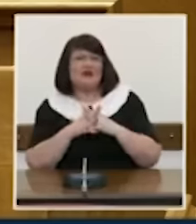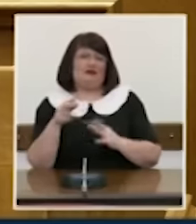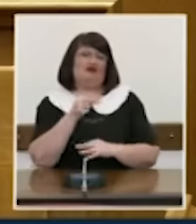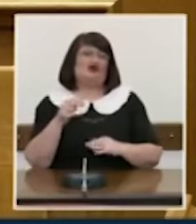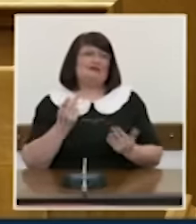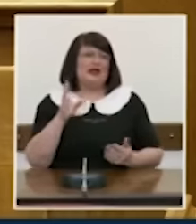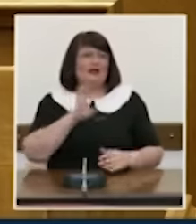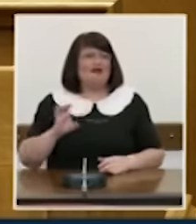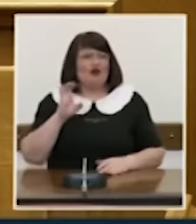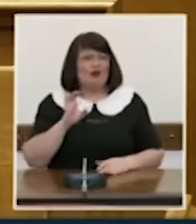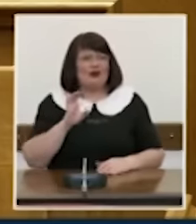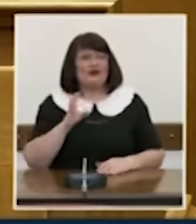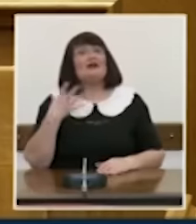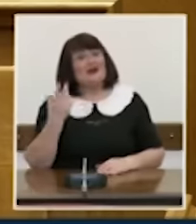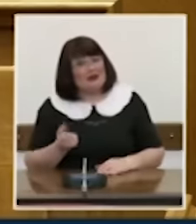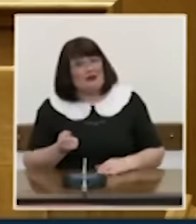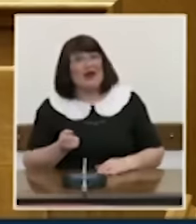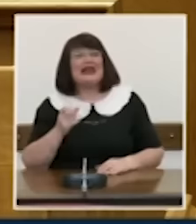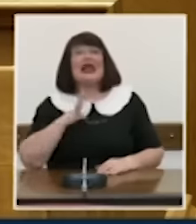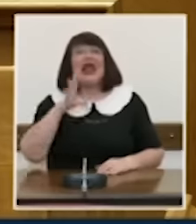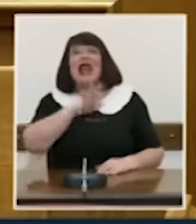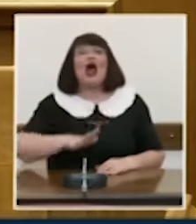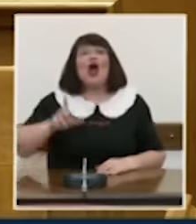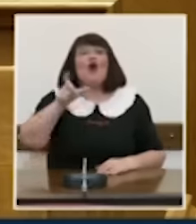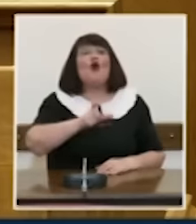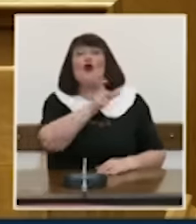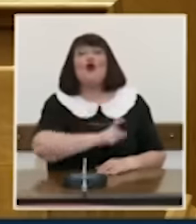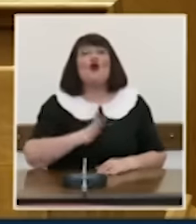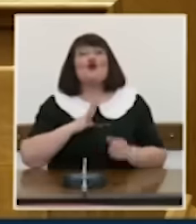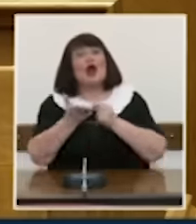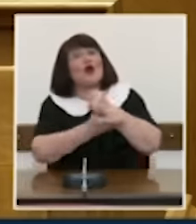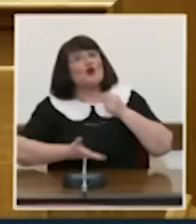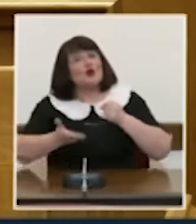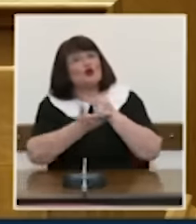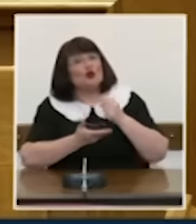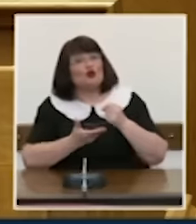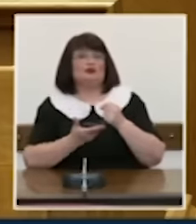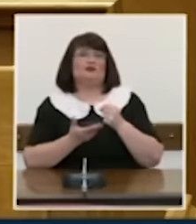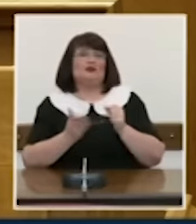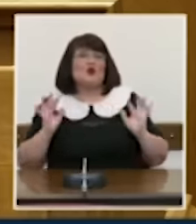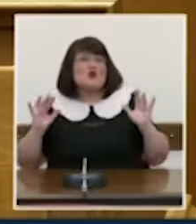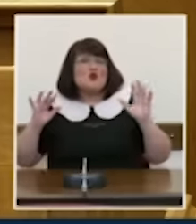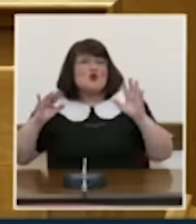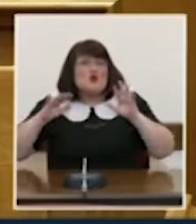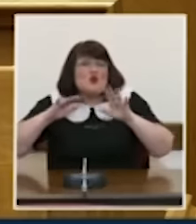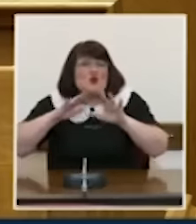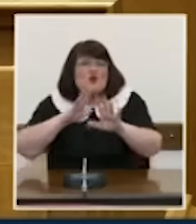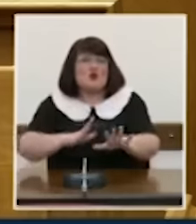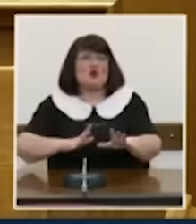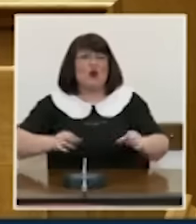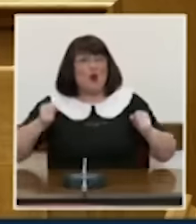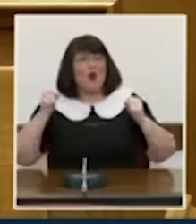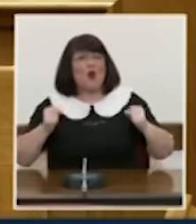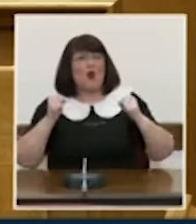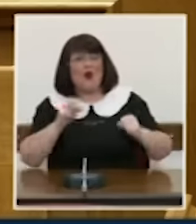υπάρχει και η Ευρώπη των λαών. Των αγροτών, για παράδειγμα, που ξεχύθηκαν στους δρόμους ενάντια στην κοινή αγροτική